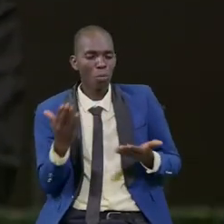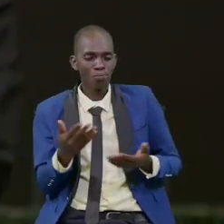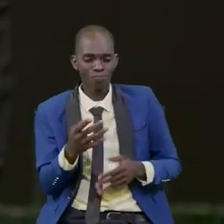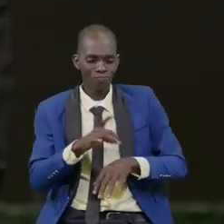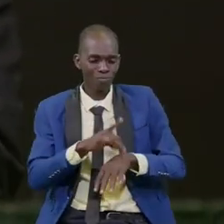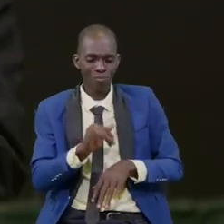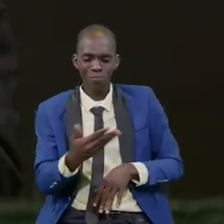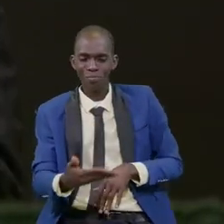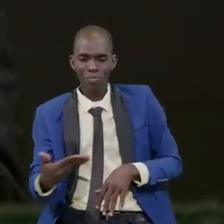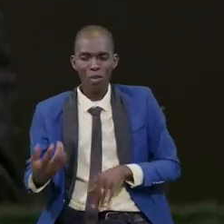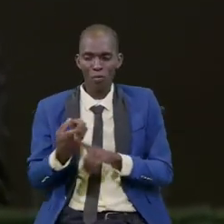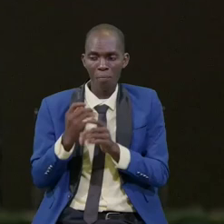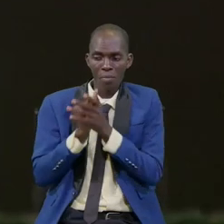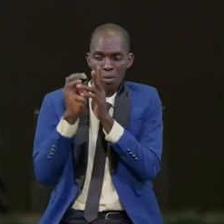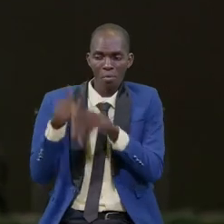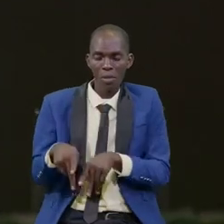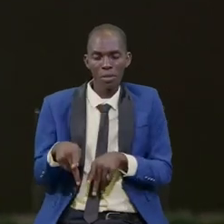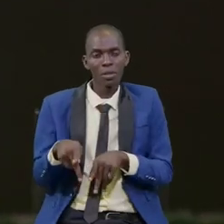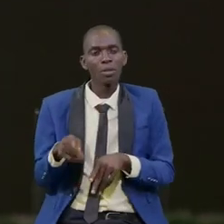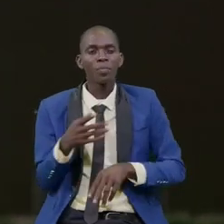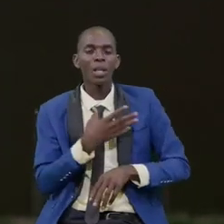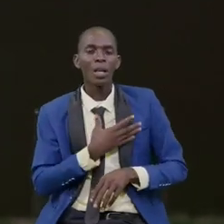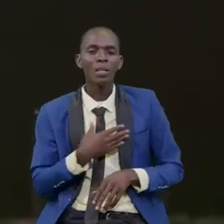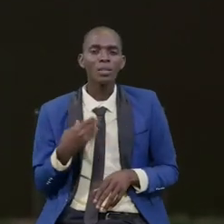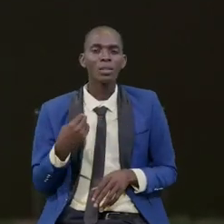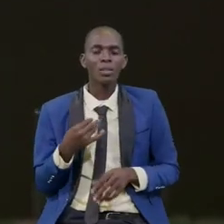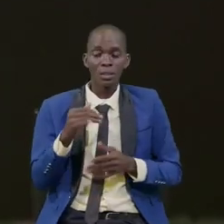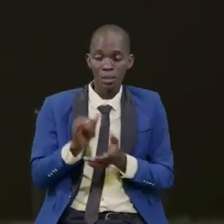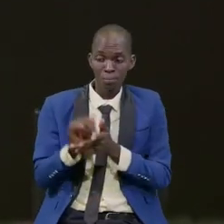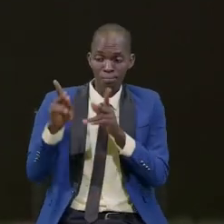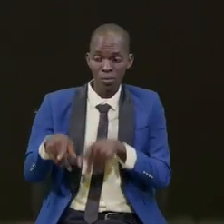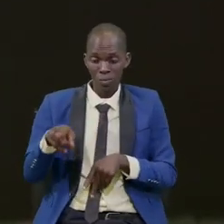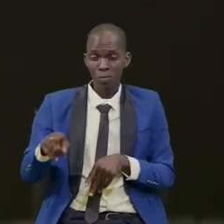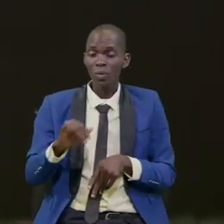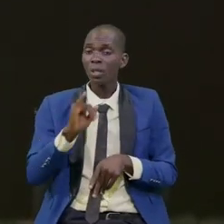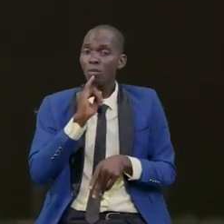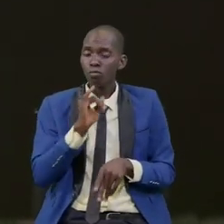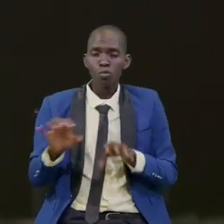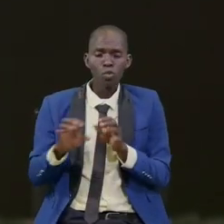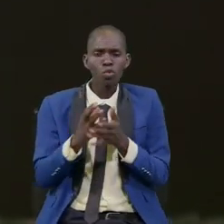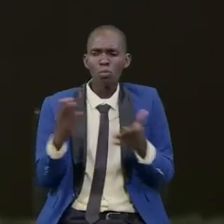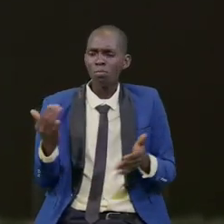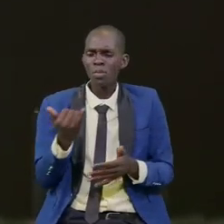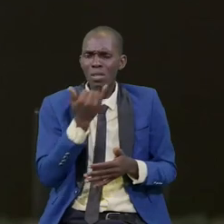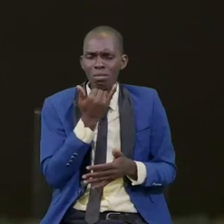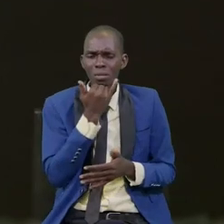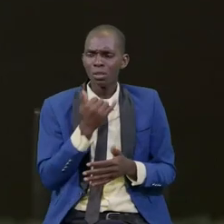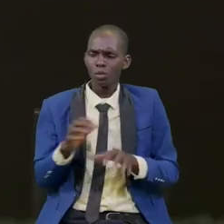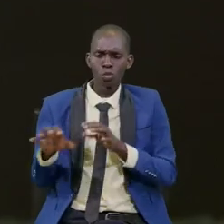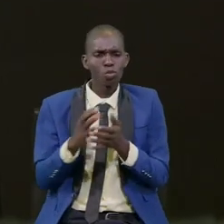matériels. Ou bien, vous espérez avoir quelque chose